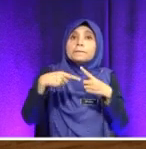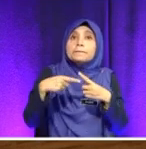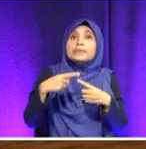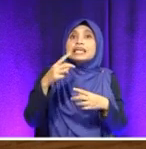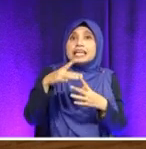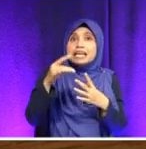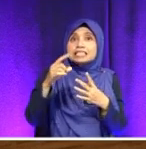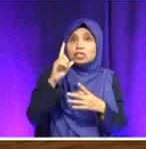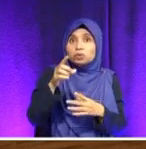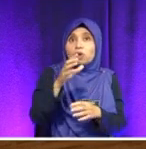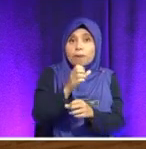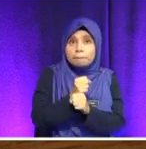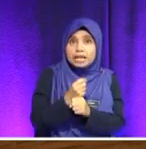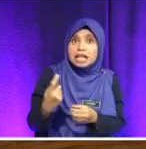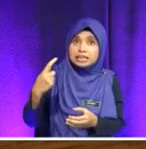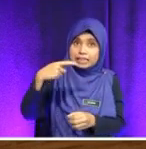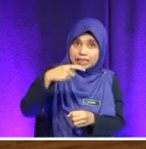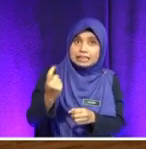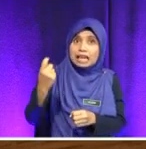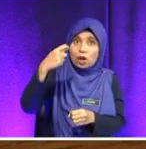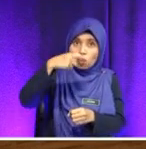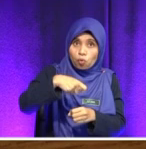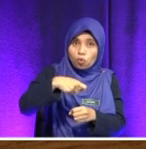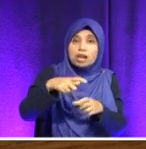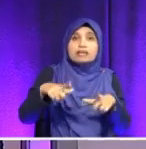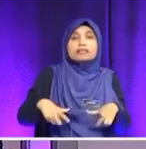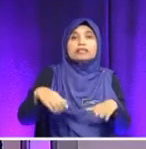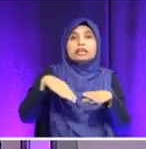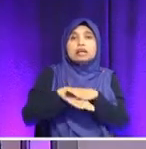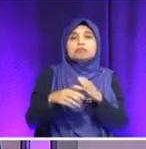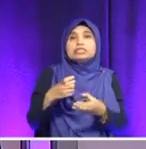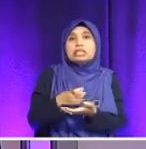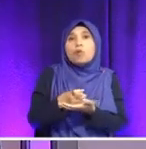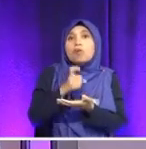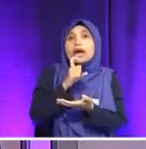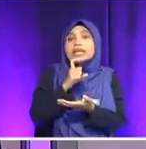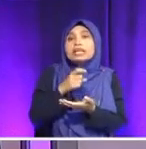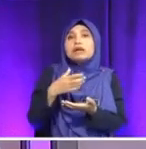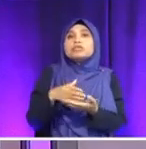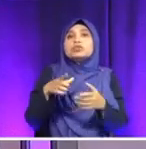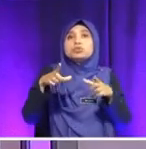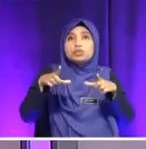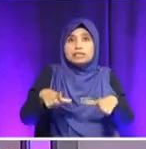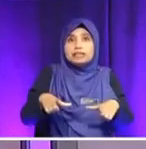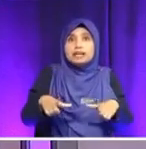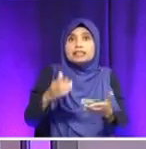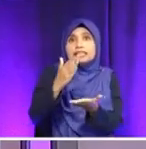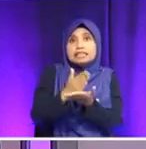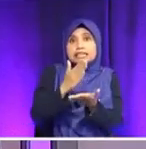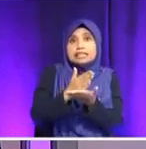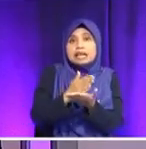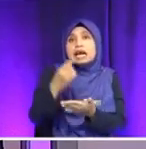barulah kita ambil teko tadi, tuang ke dalam cawan, dan cawan itu barulah kita angkat ke tengah-tengah, ke hadapan